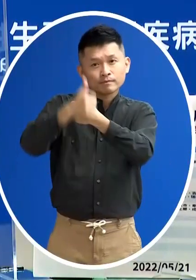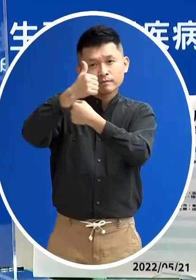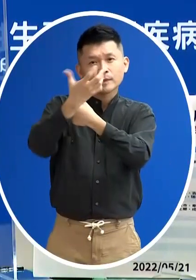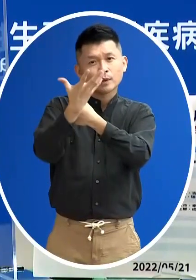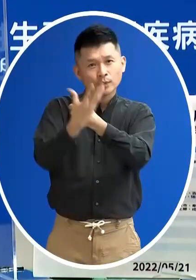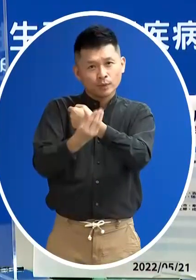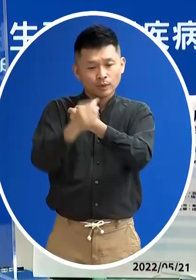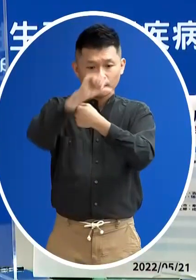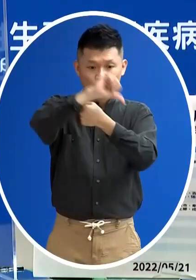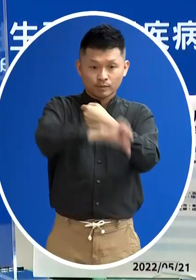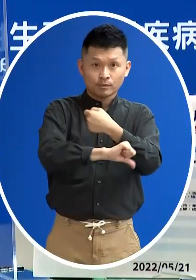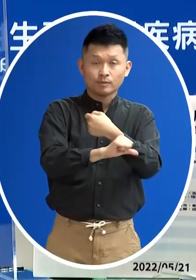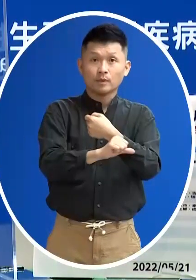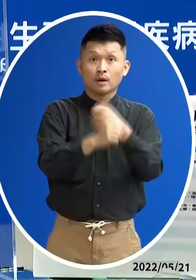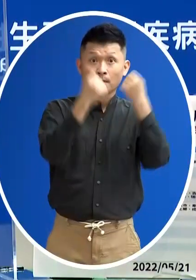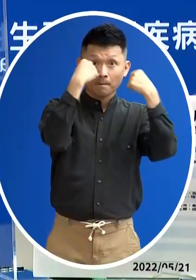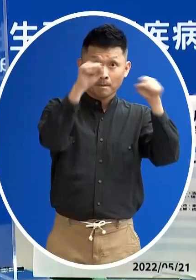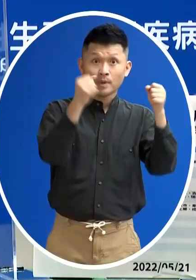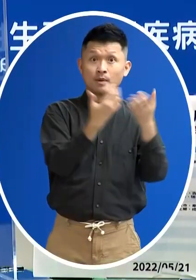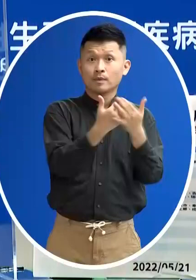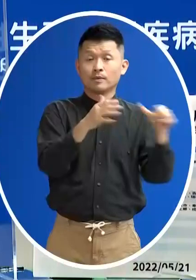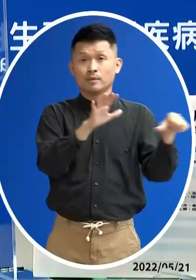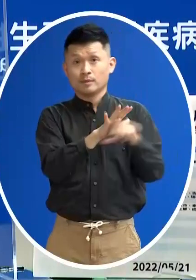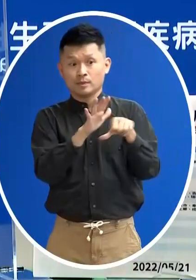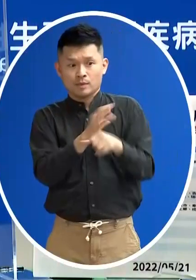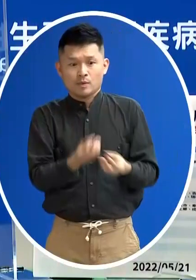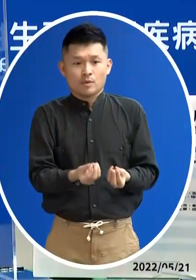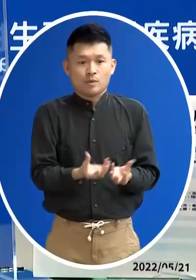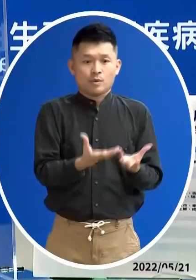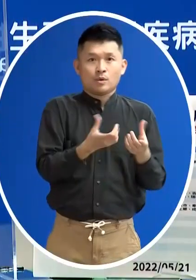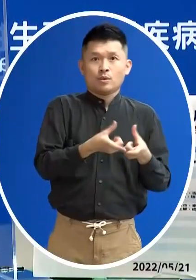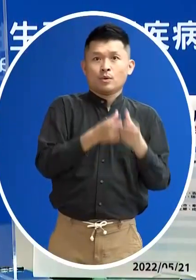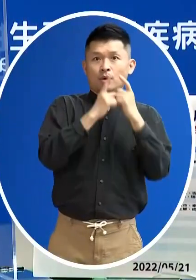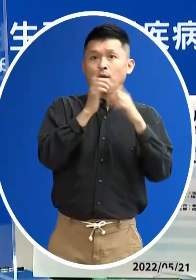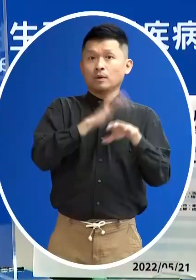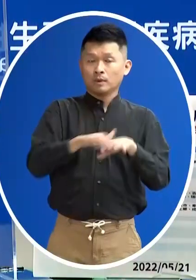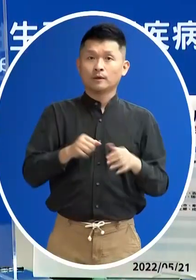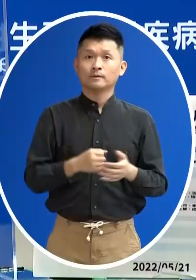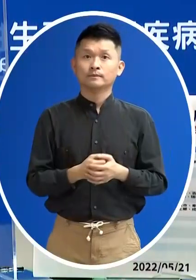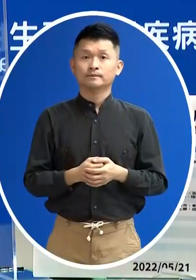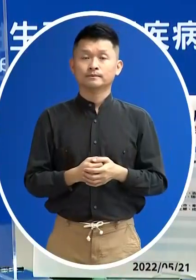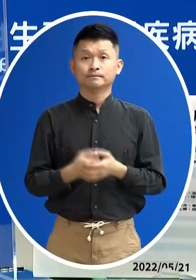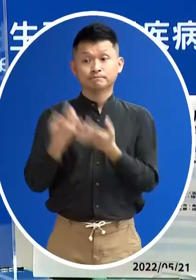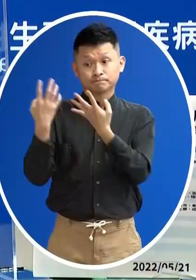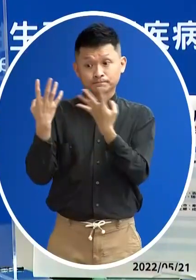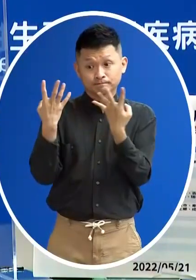少，下半年毕业生进来之后又平均又比较多，所以在从这样的一个